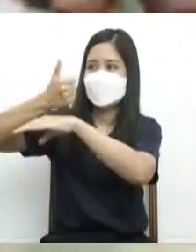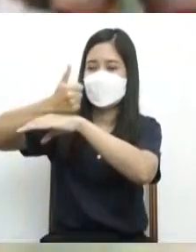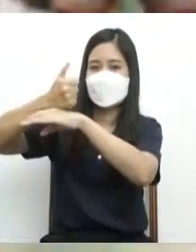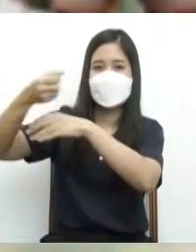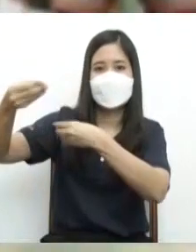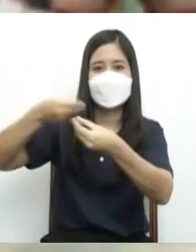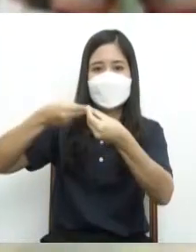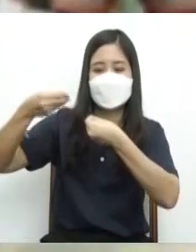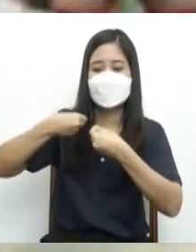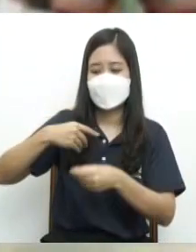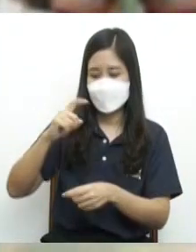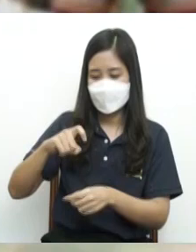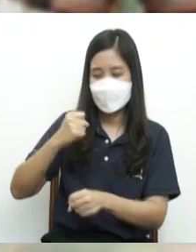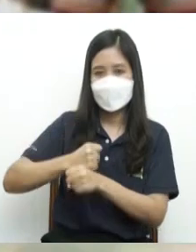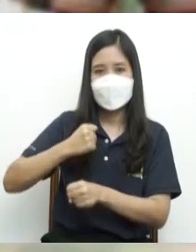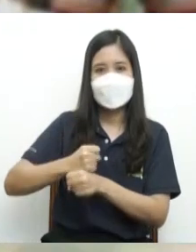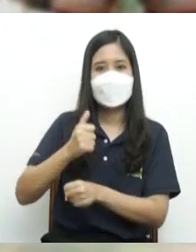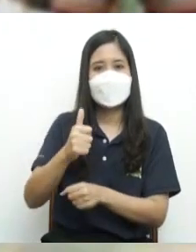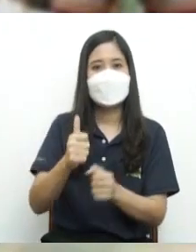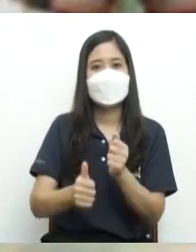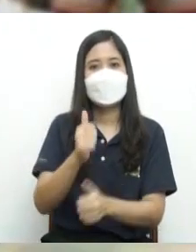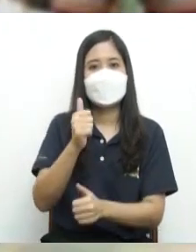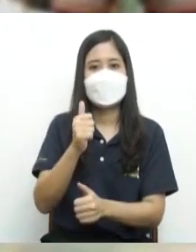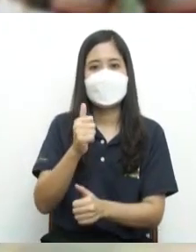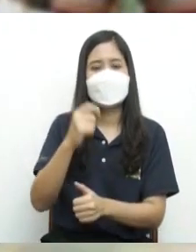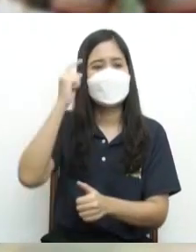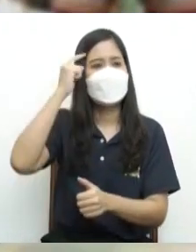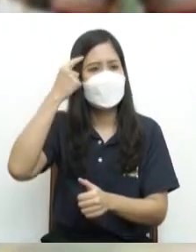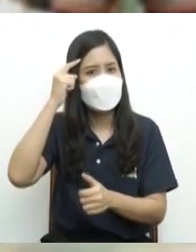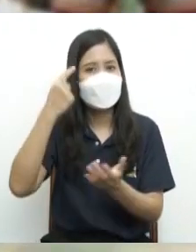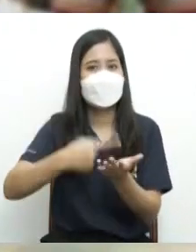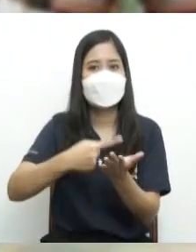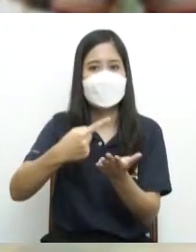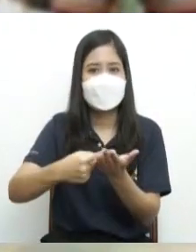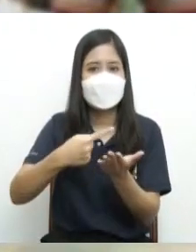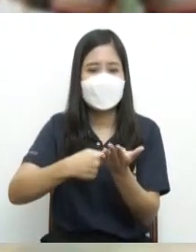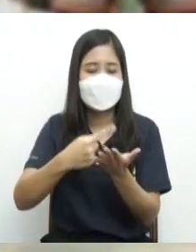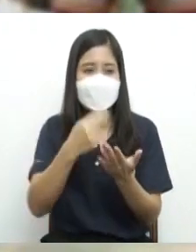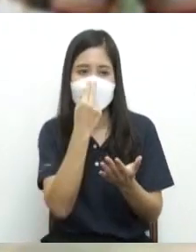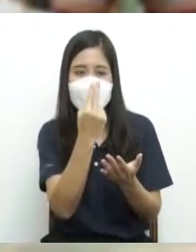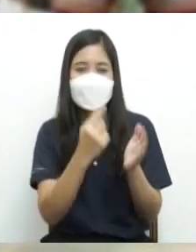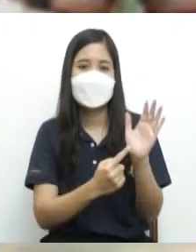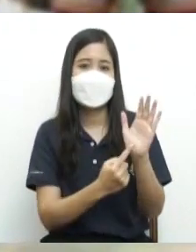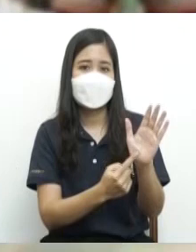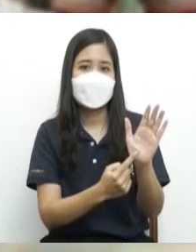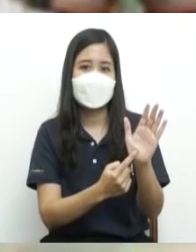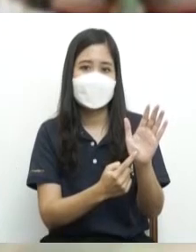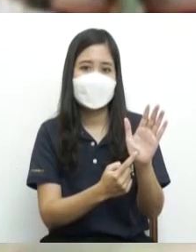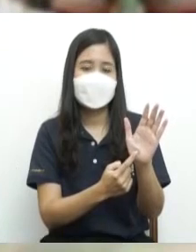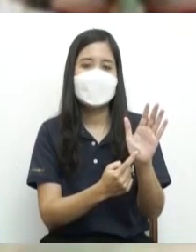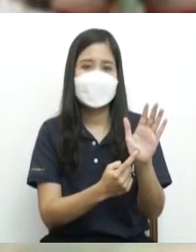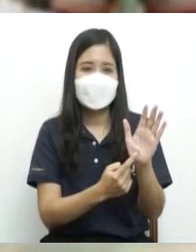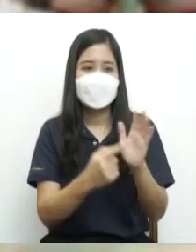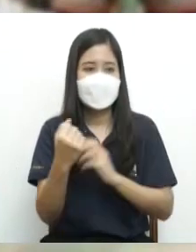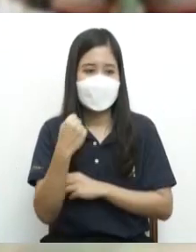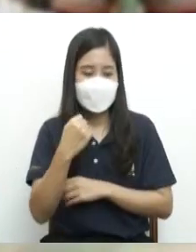ที่สุดไม่รู้ต้องเรียนต้องปรึกษาต้องศึกษาต้องดูตัวอย่างนะครับจนกระทั่งมั่นใจว่าสิ่งที่